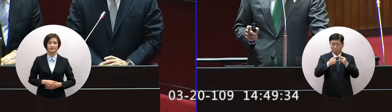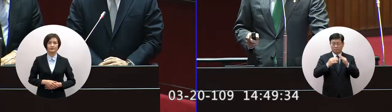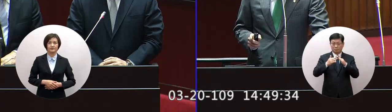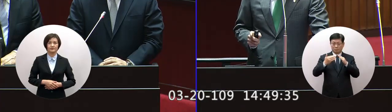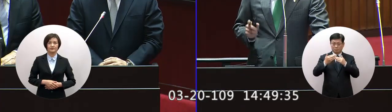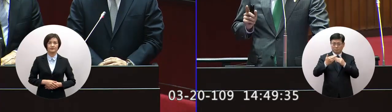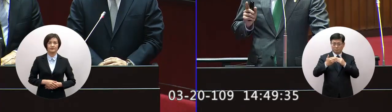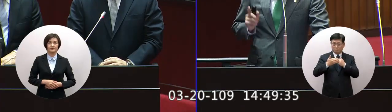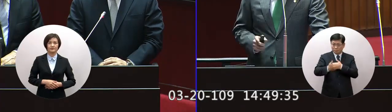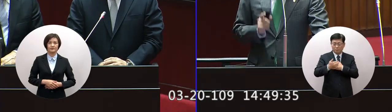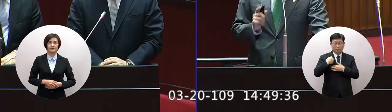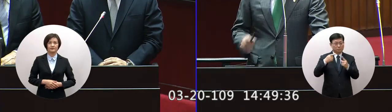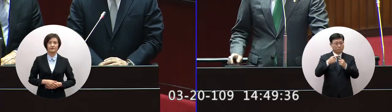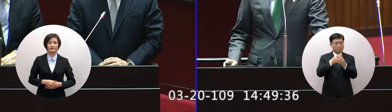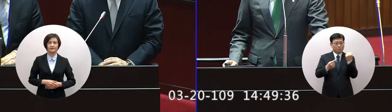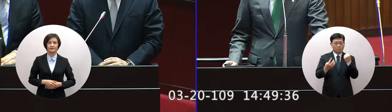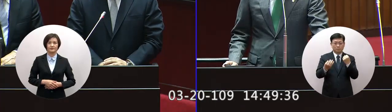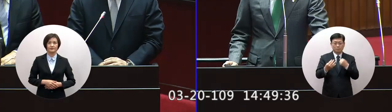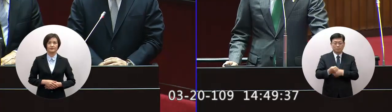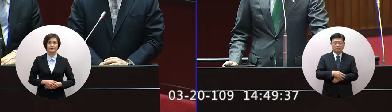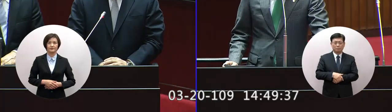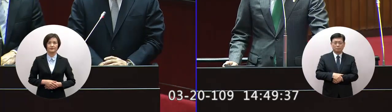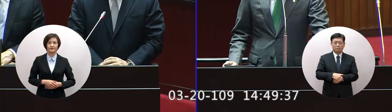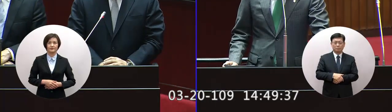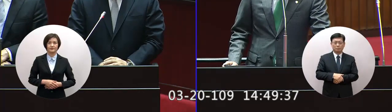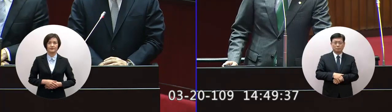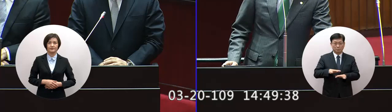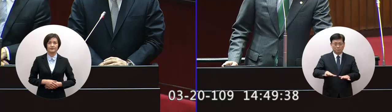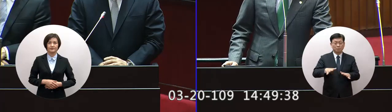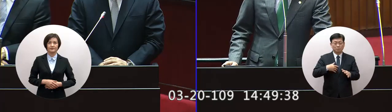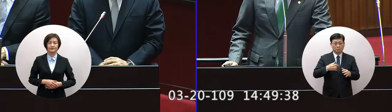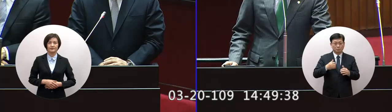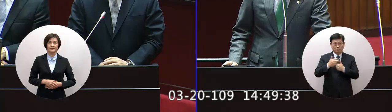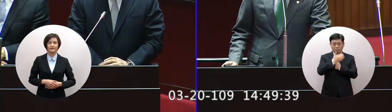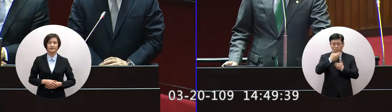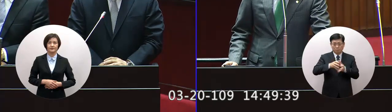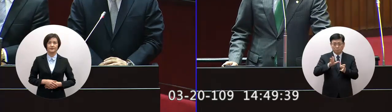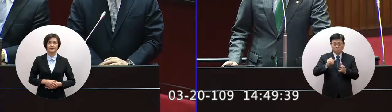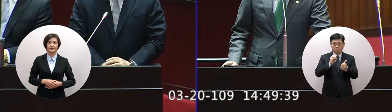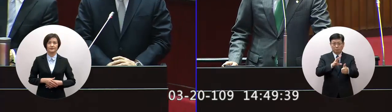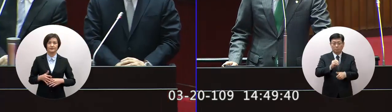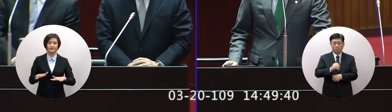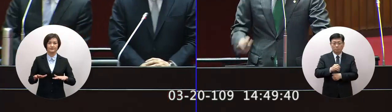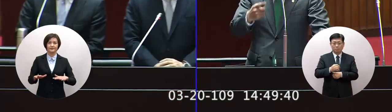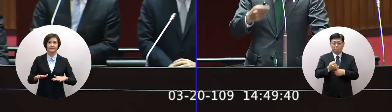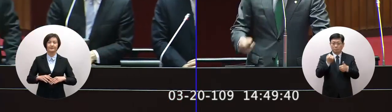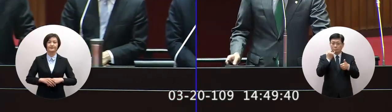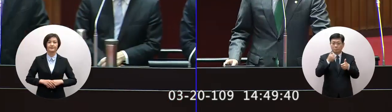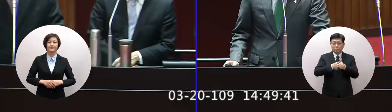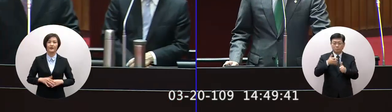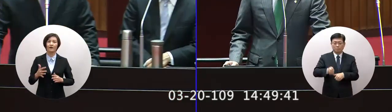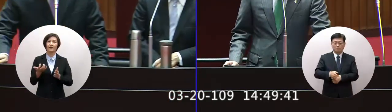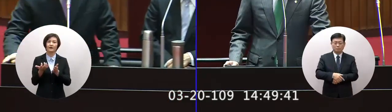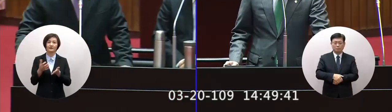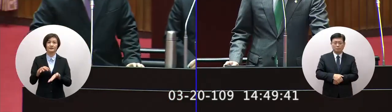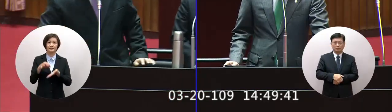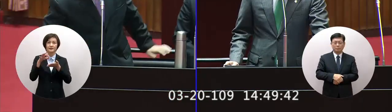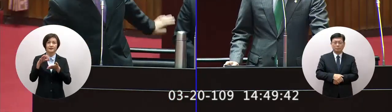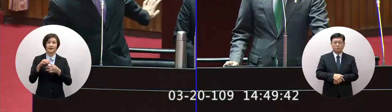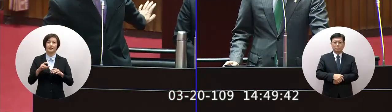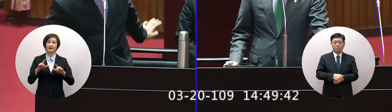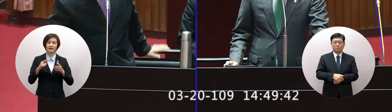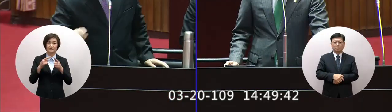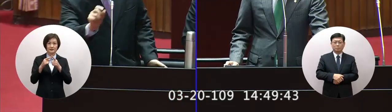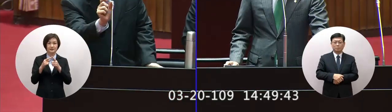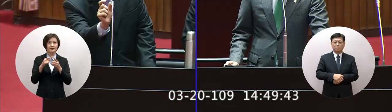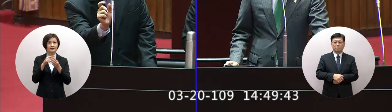家检疫也好，现在人数有多少？目前所掌握，卫福部有没有资料？ 这个 何市长是不是？ 我刚刚有提到的啦，当